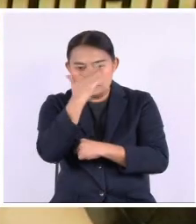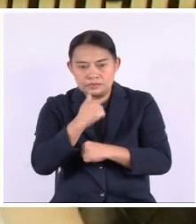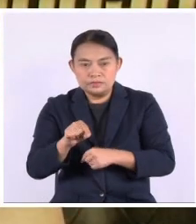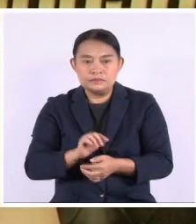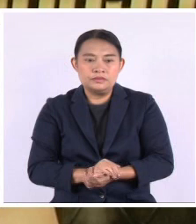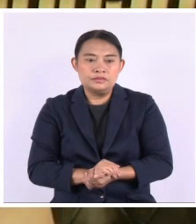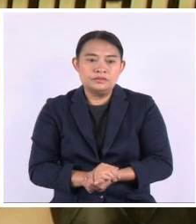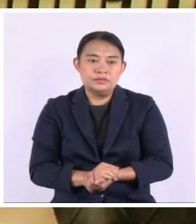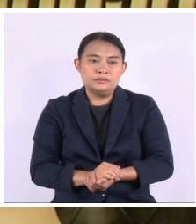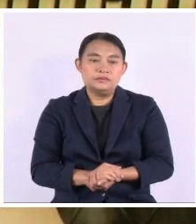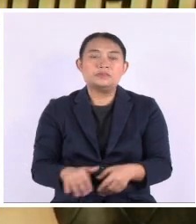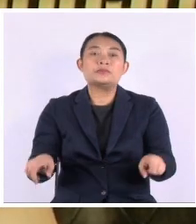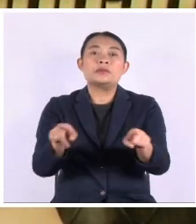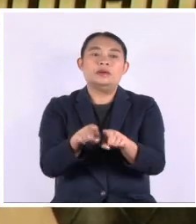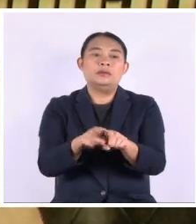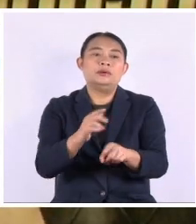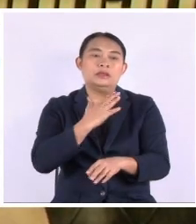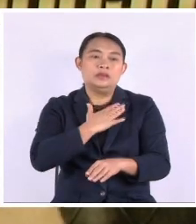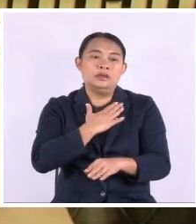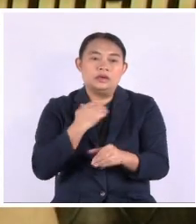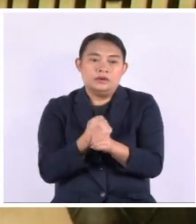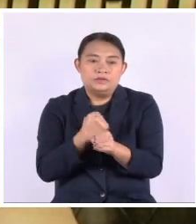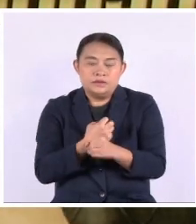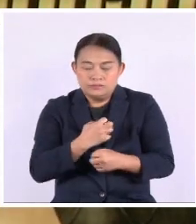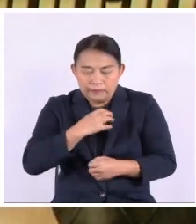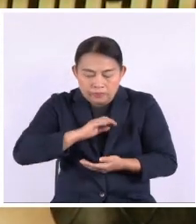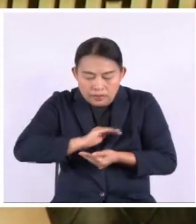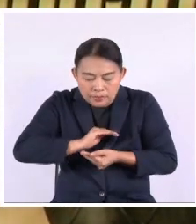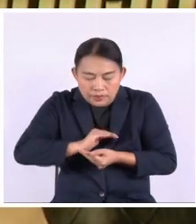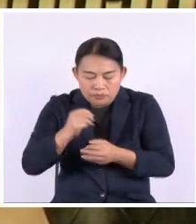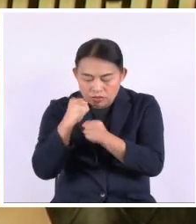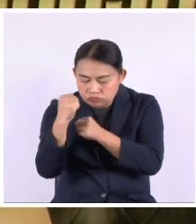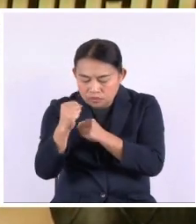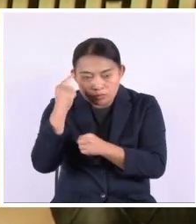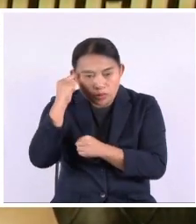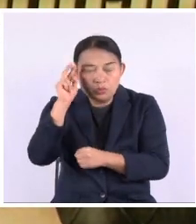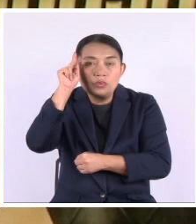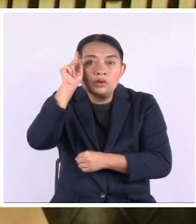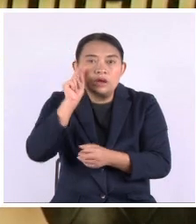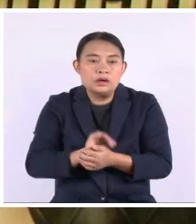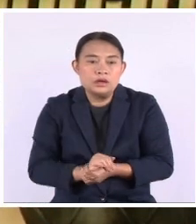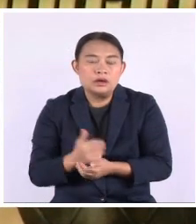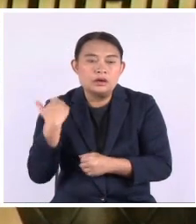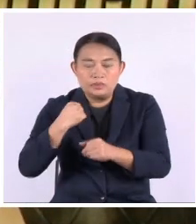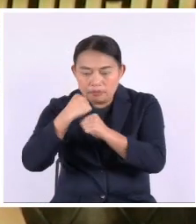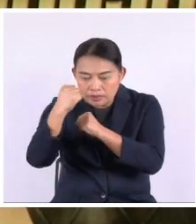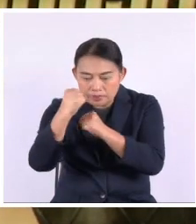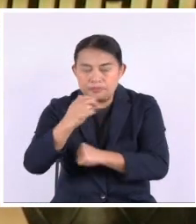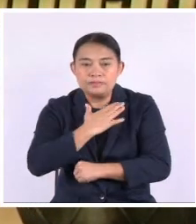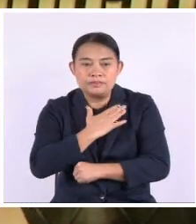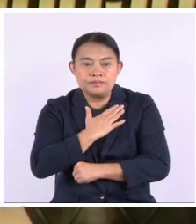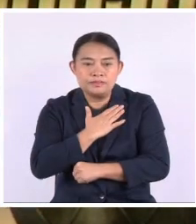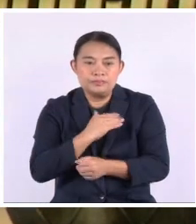มันคือ 9เดือนที่เราซ้อมอัดอั้นมานานแต่ช่วงก่อนเข้าอีตอนนี้เรารู้ข่าวว่ามีรายการเชิญไปที่เราจะได้ชกเนี่ย